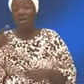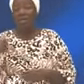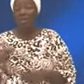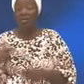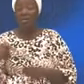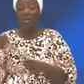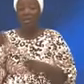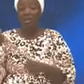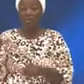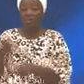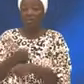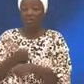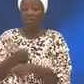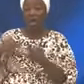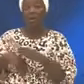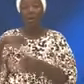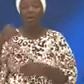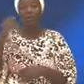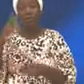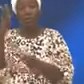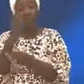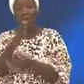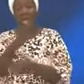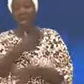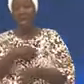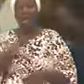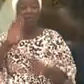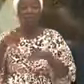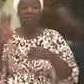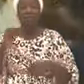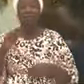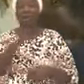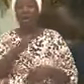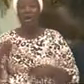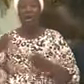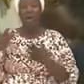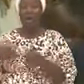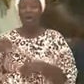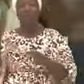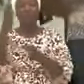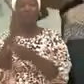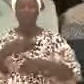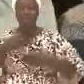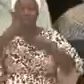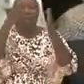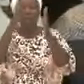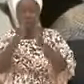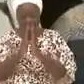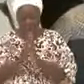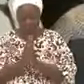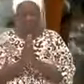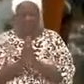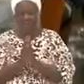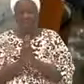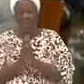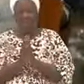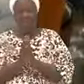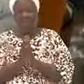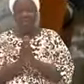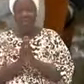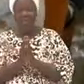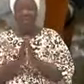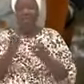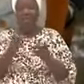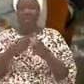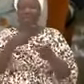la donnerais encore un coeur de chair et nous amène à verser